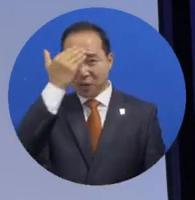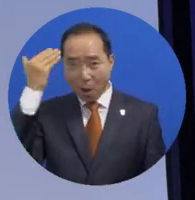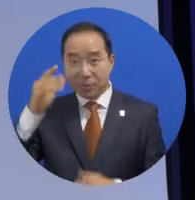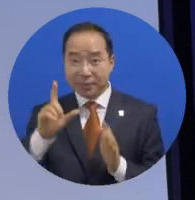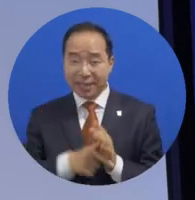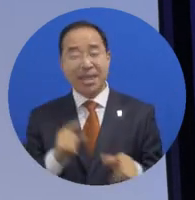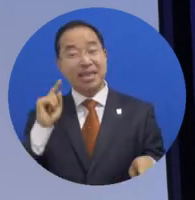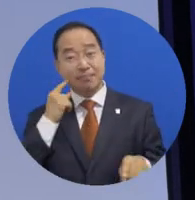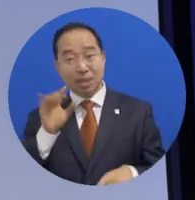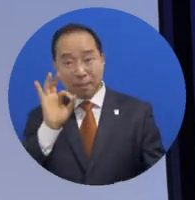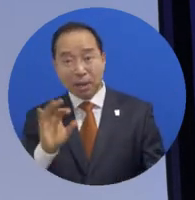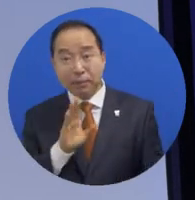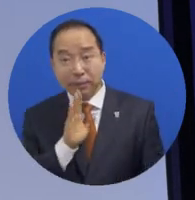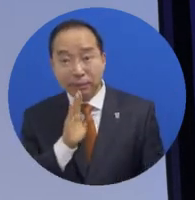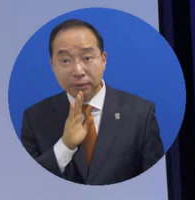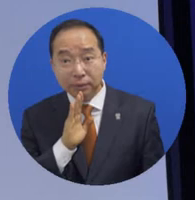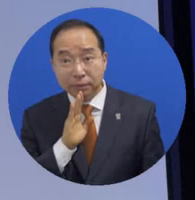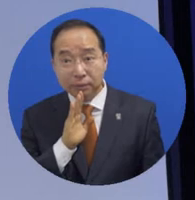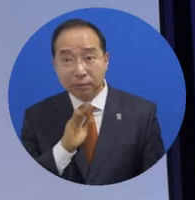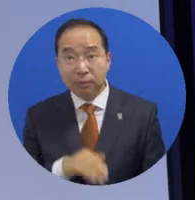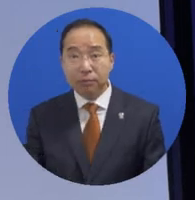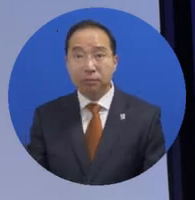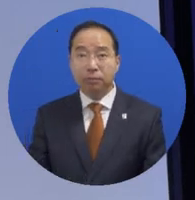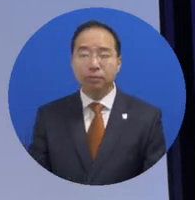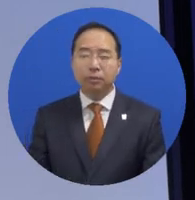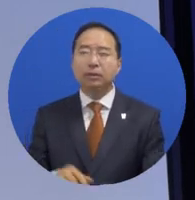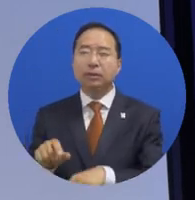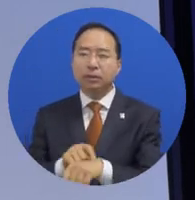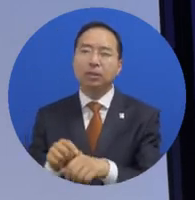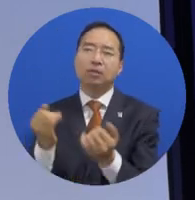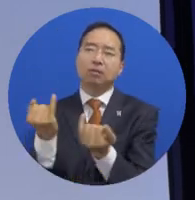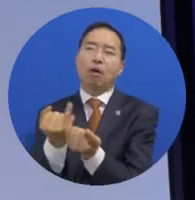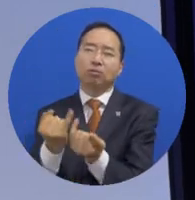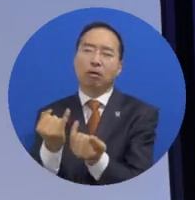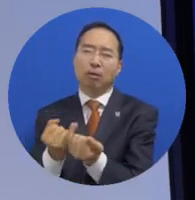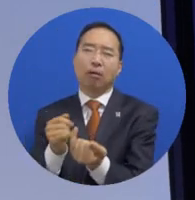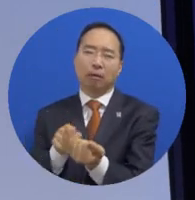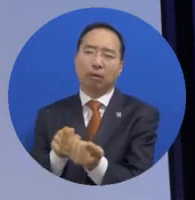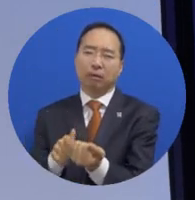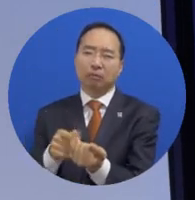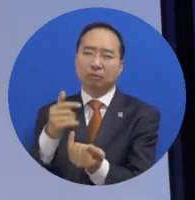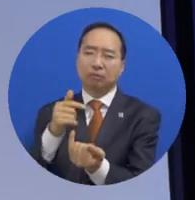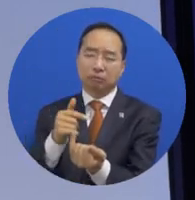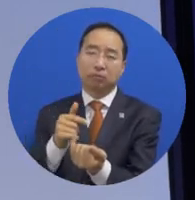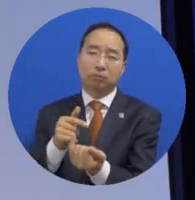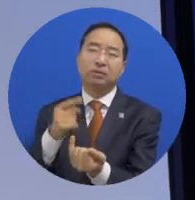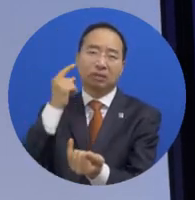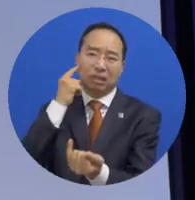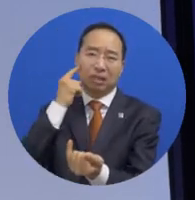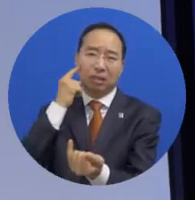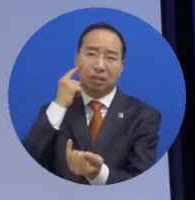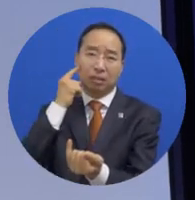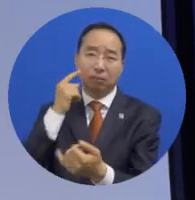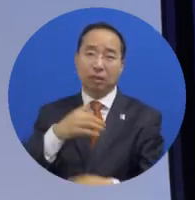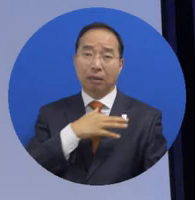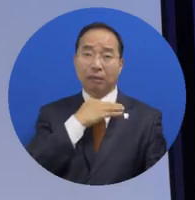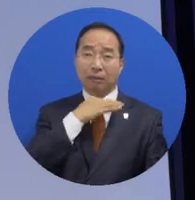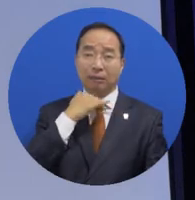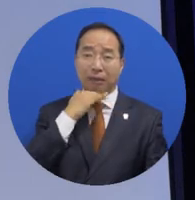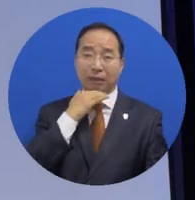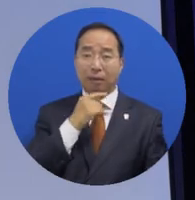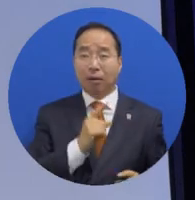더 젊어져라. 바로 그런 게 특히 우리 여성들한테 내려지는 잣대거든요. 우리는 그래서 점점